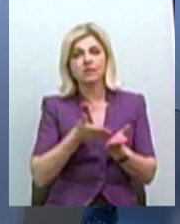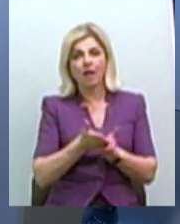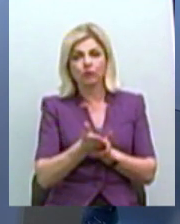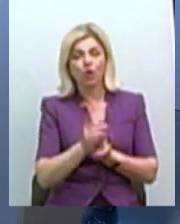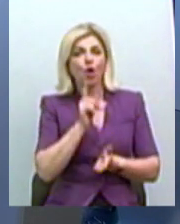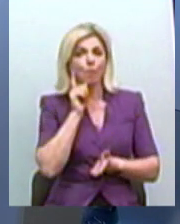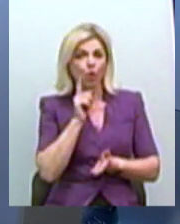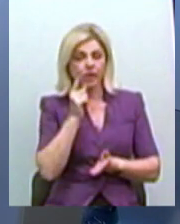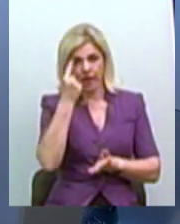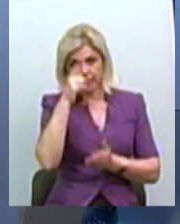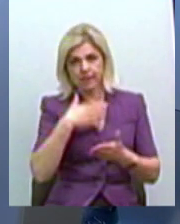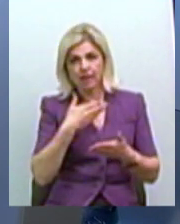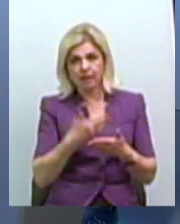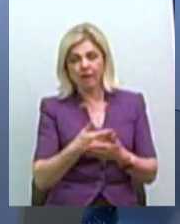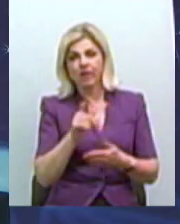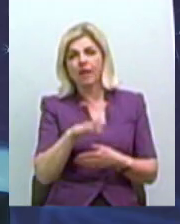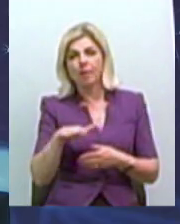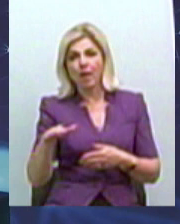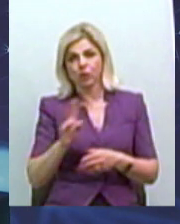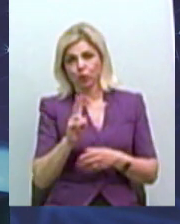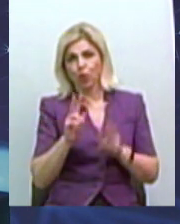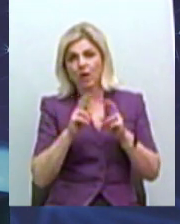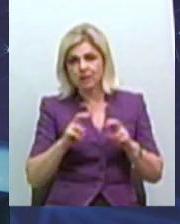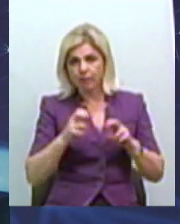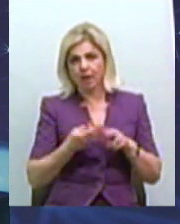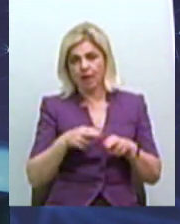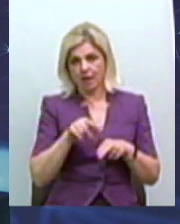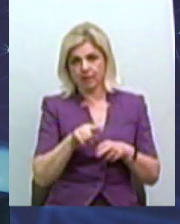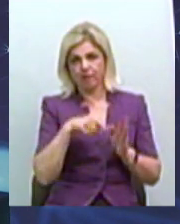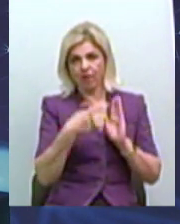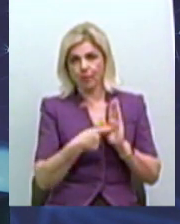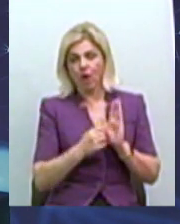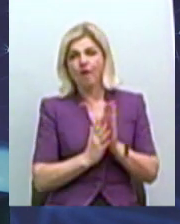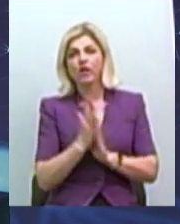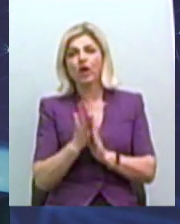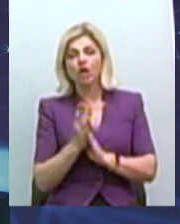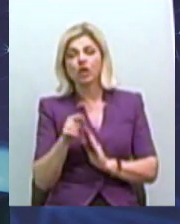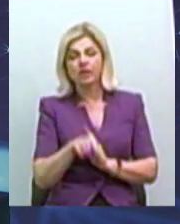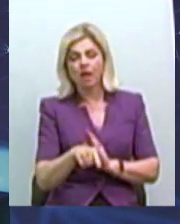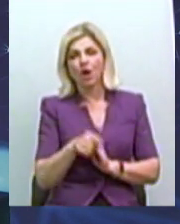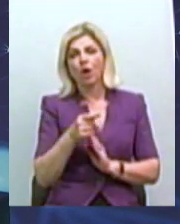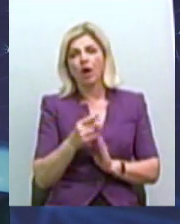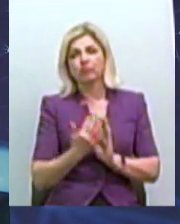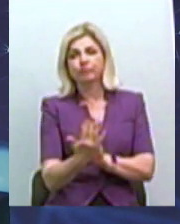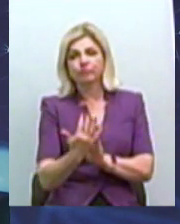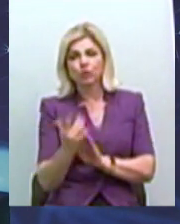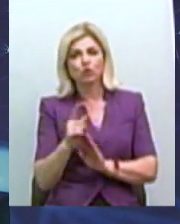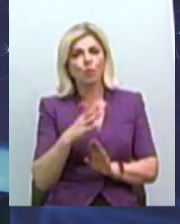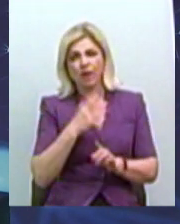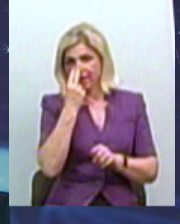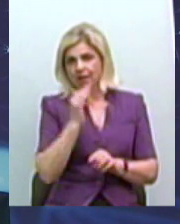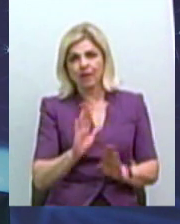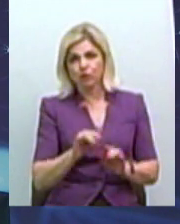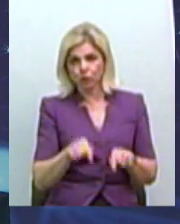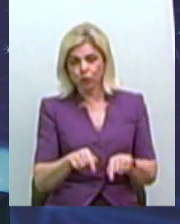молодые инициативные ребята разбираются в этих вопросах. То есть выращивание тех культур, которые здесь были нетрадиционны. Но в том